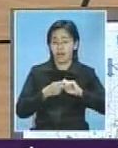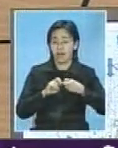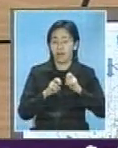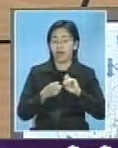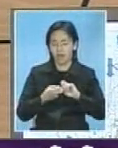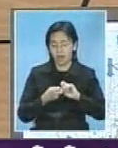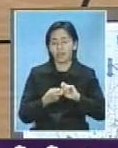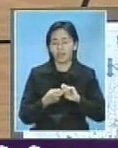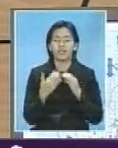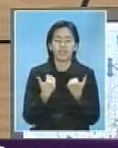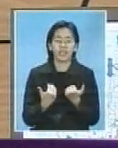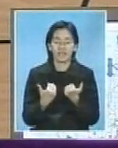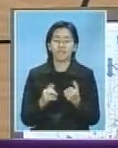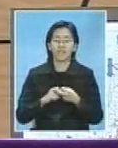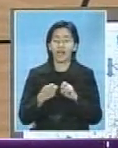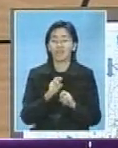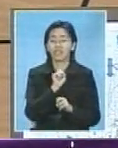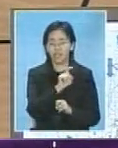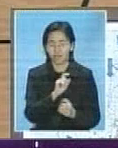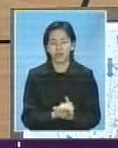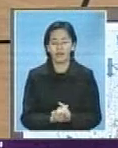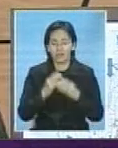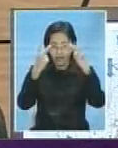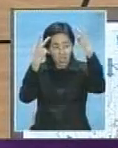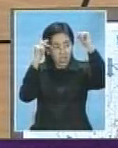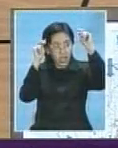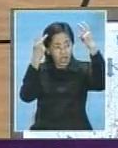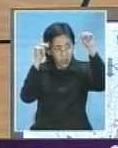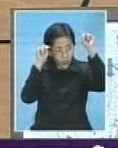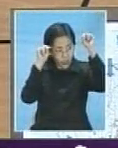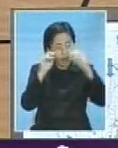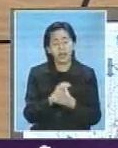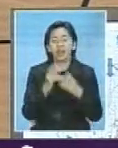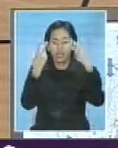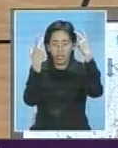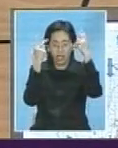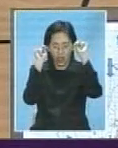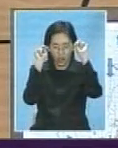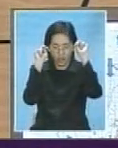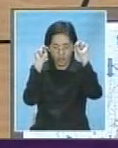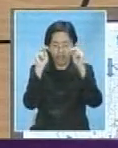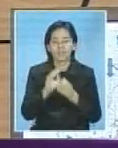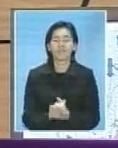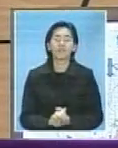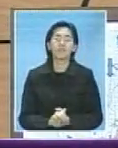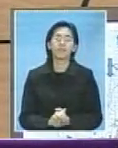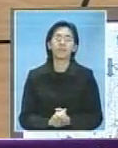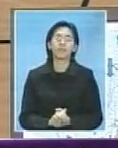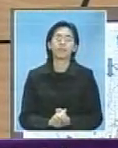กิดขึ้นจากกรณีที่ท่านนายกรัฐมนตรีได้ใช้เหตุการณ์ในขณะ